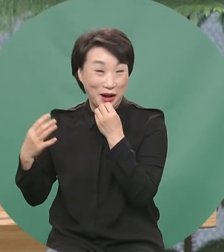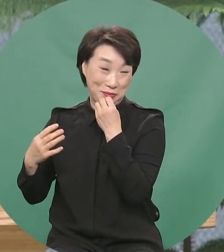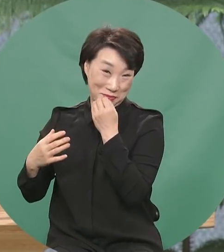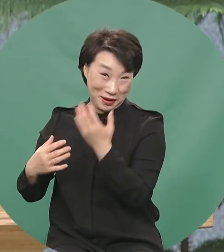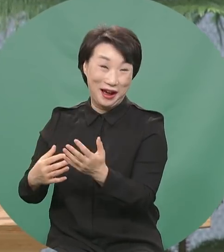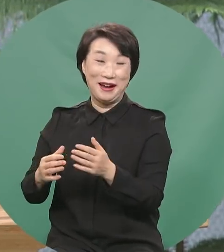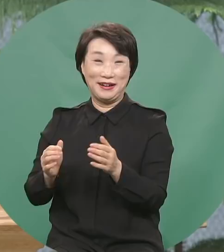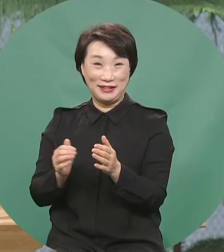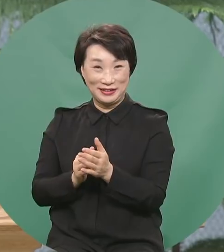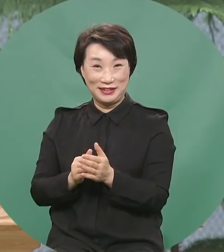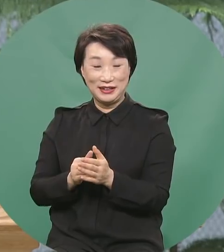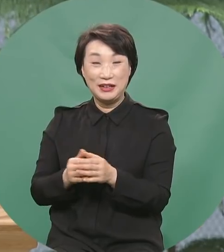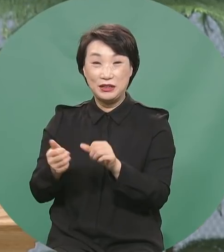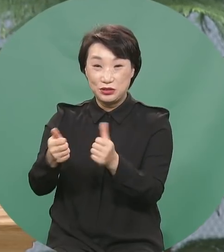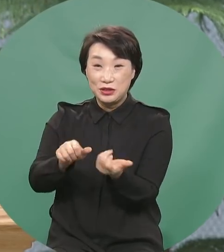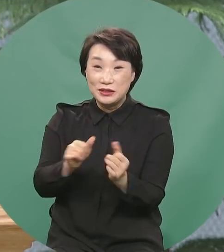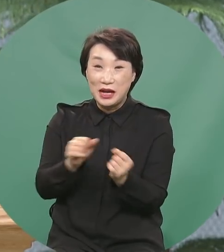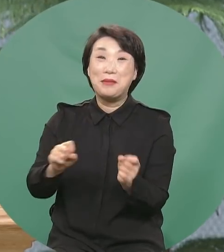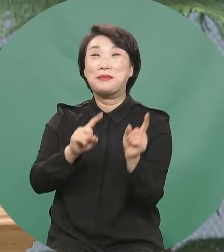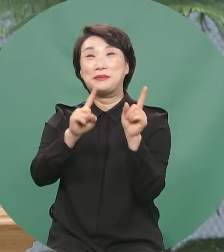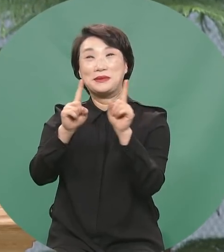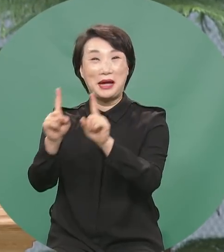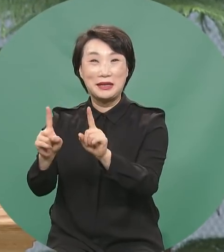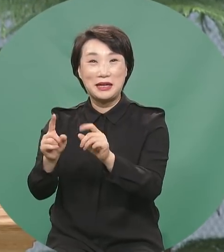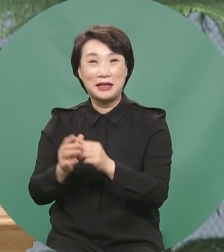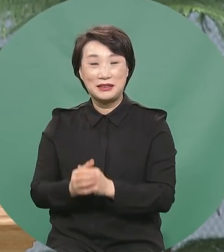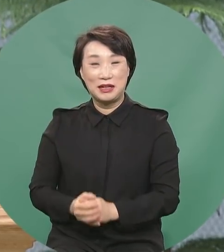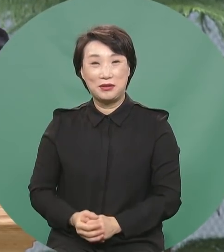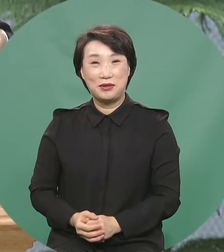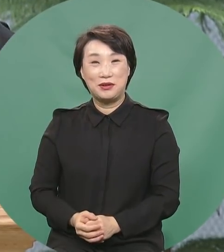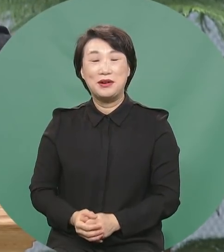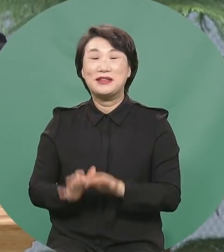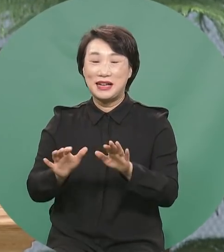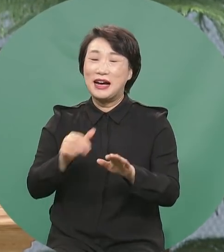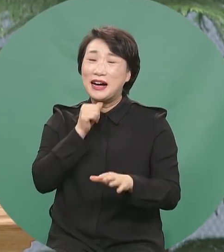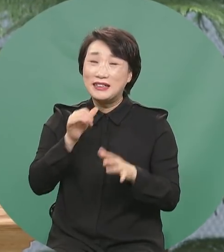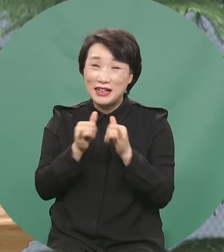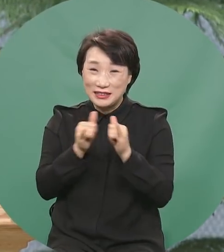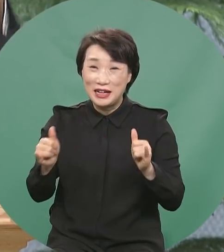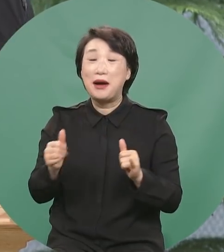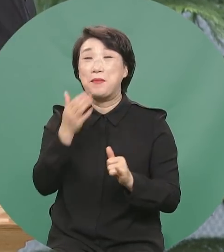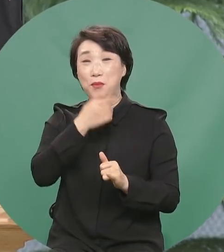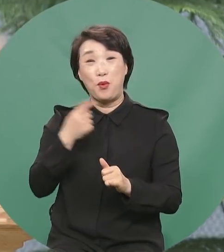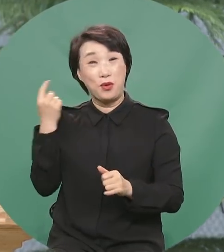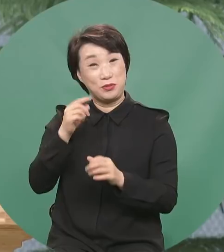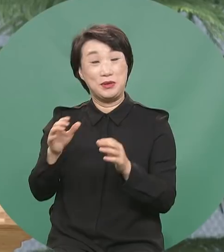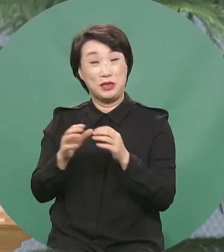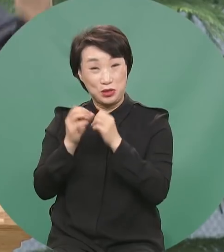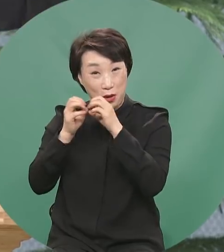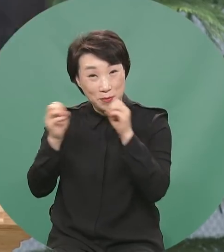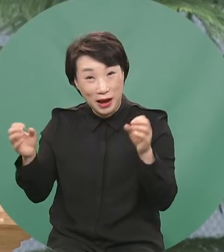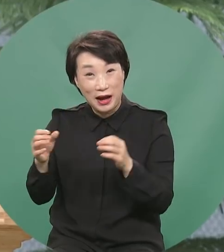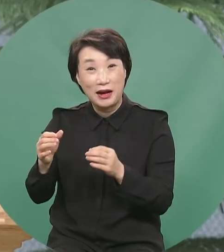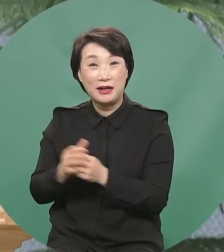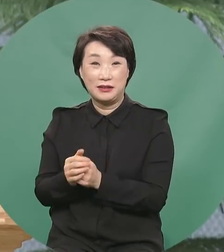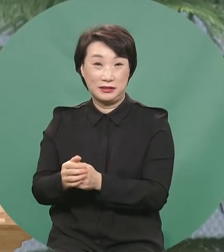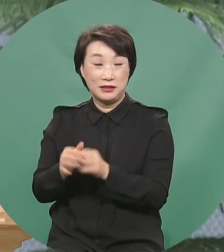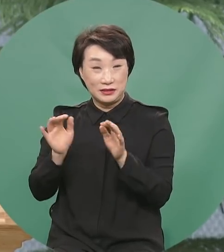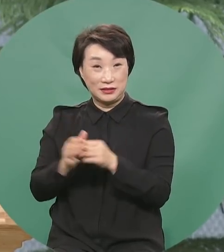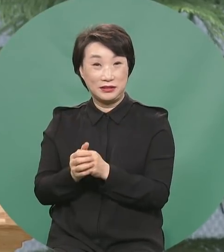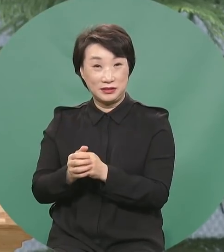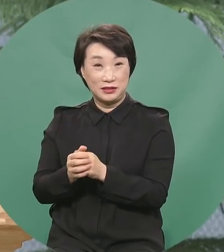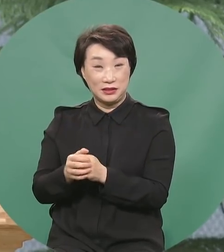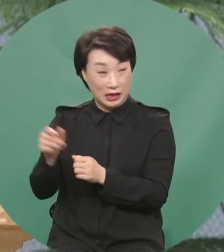들으며 죽은 자가 살아나며 가난한 자에게 복음이 전파된다